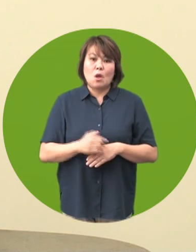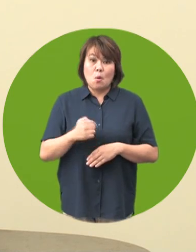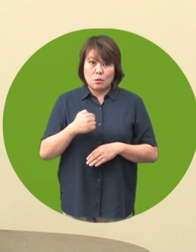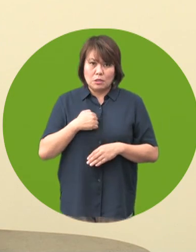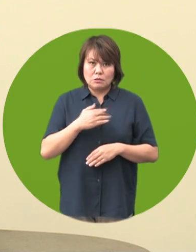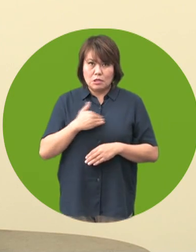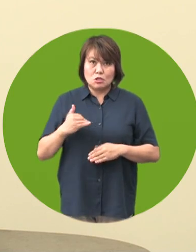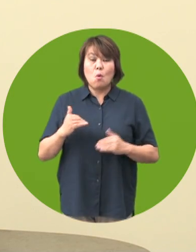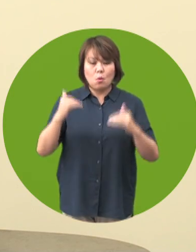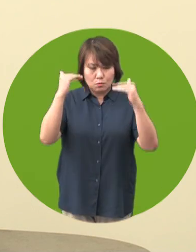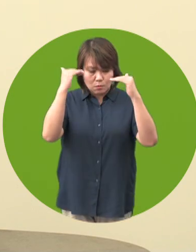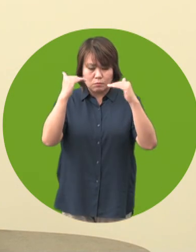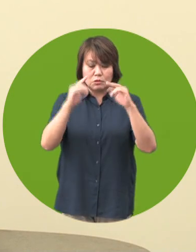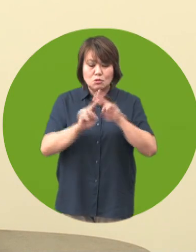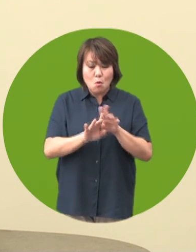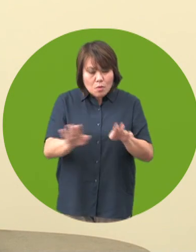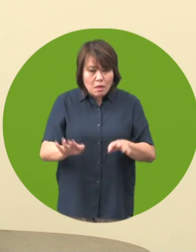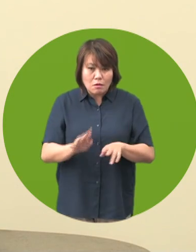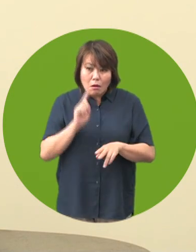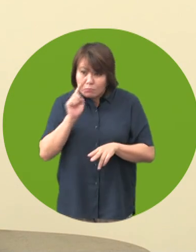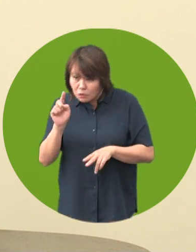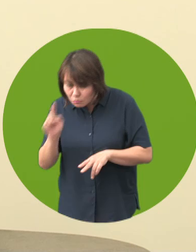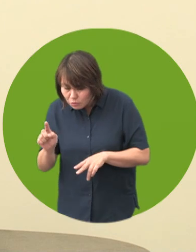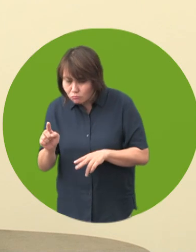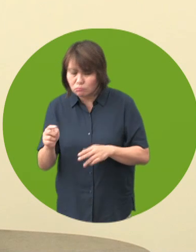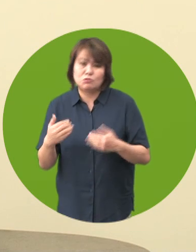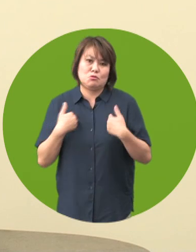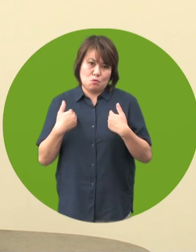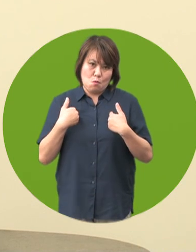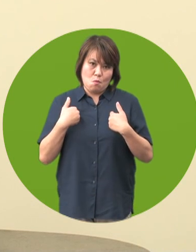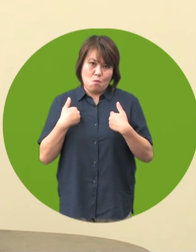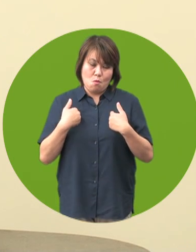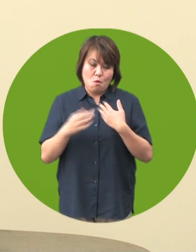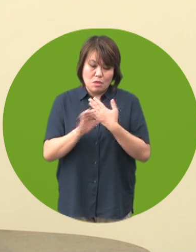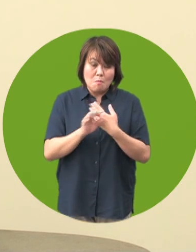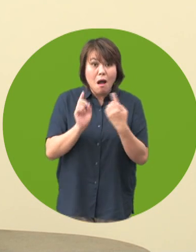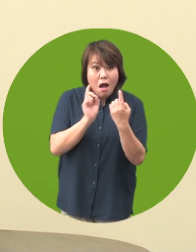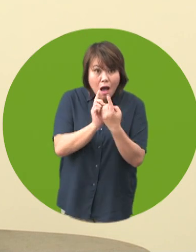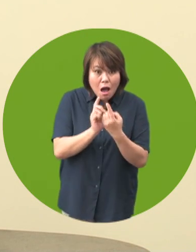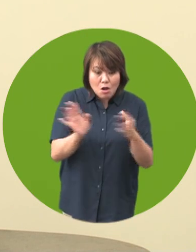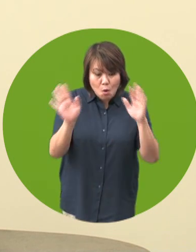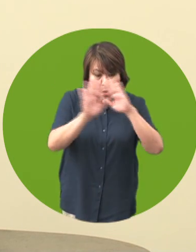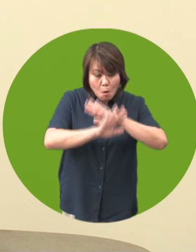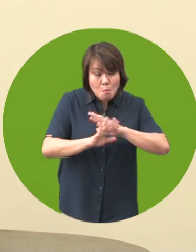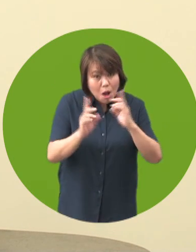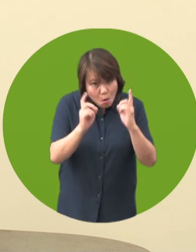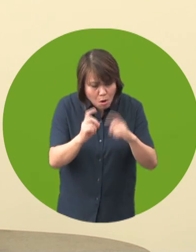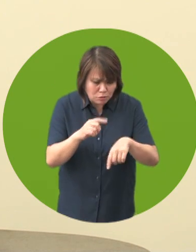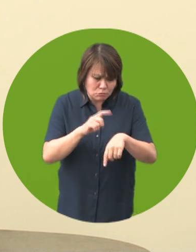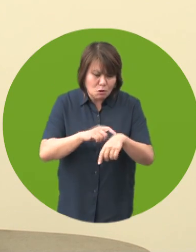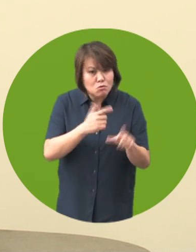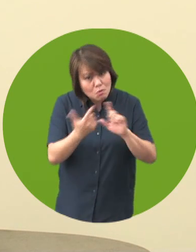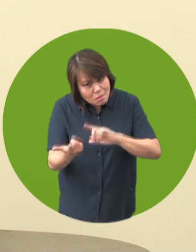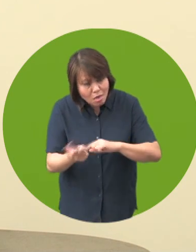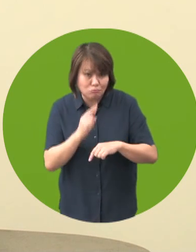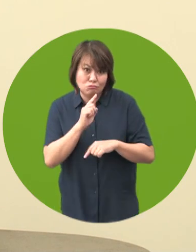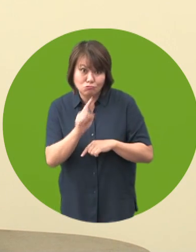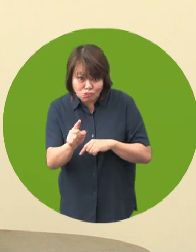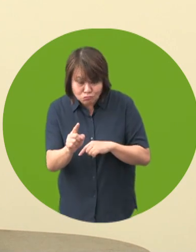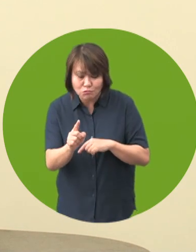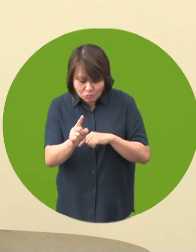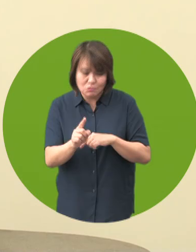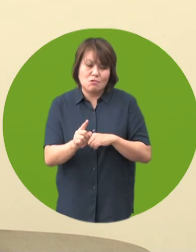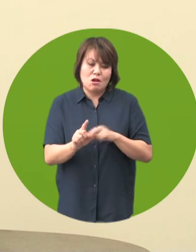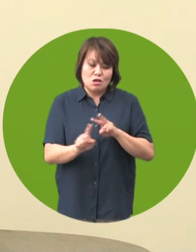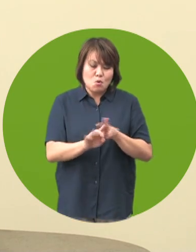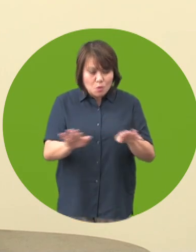大人が少年たちに目を向けることですこんばんはもう時間が遅いねなど軽く声をかけることで